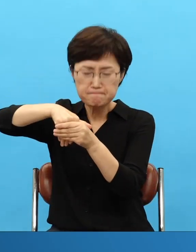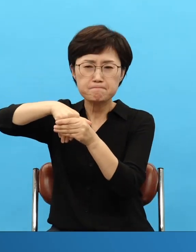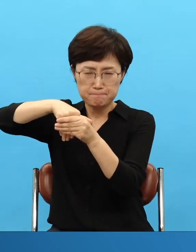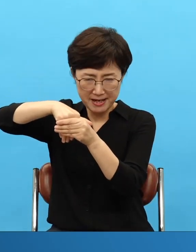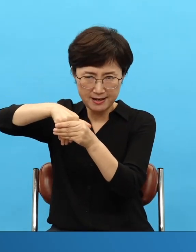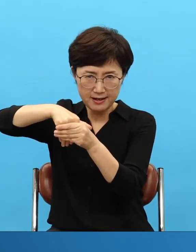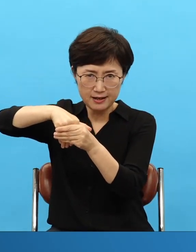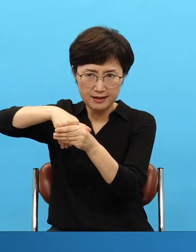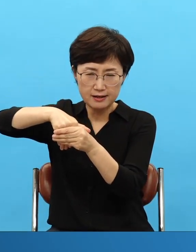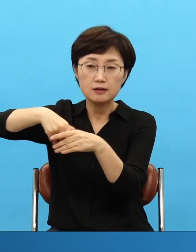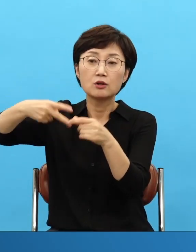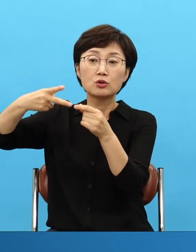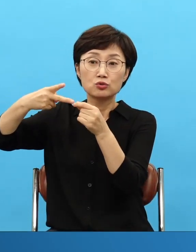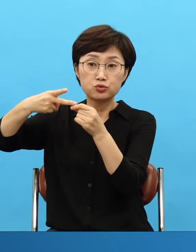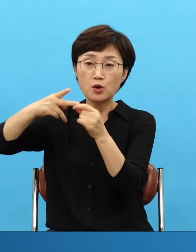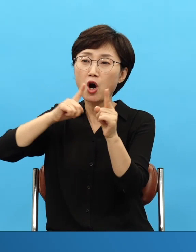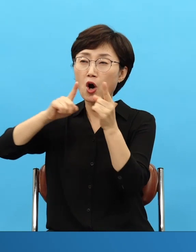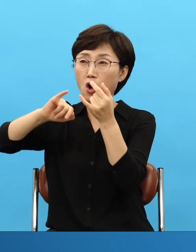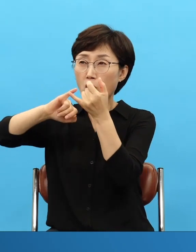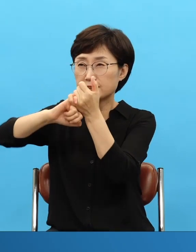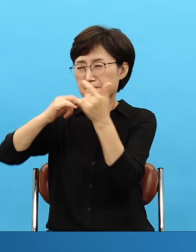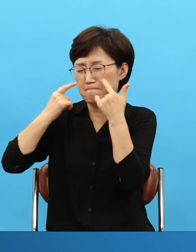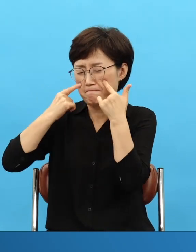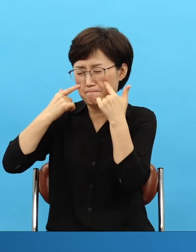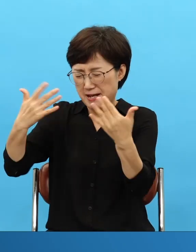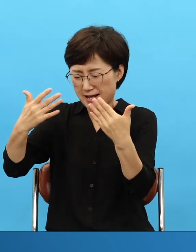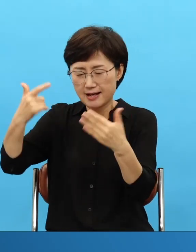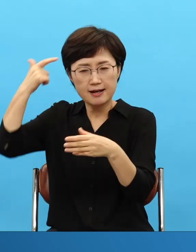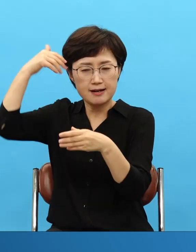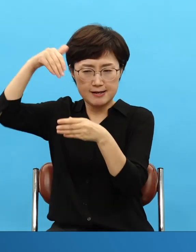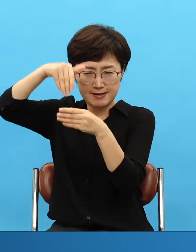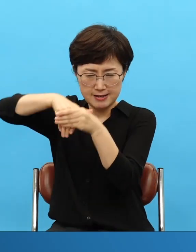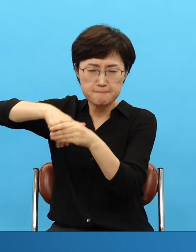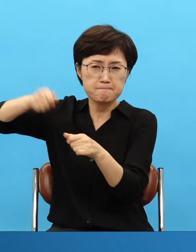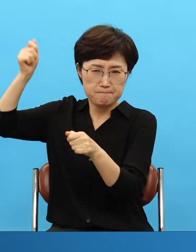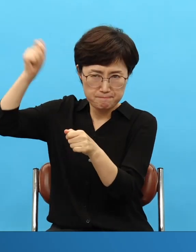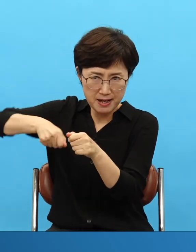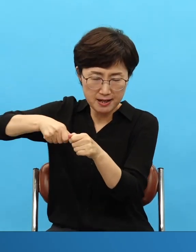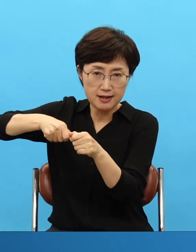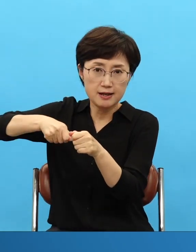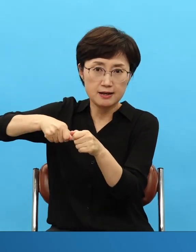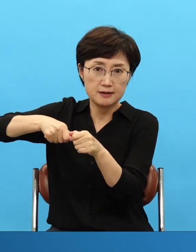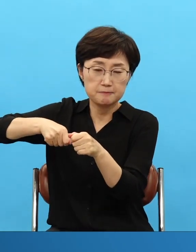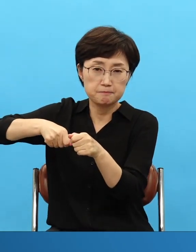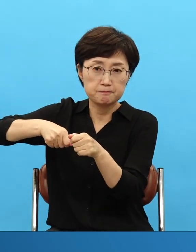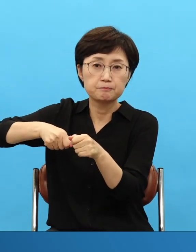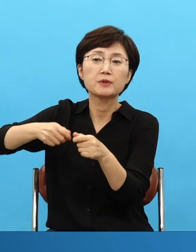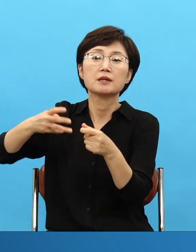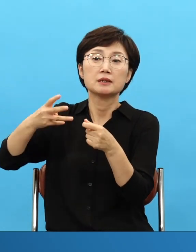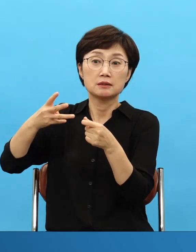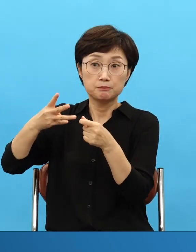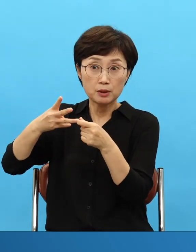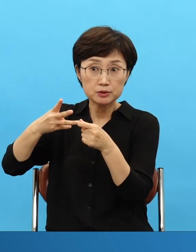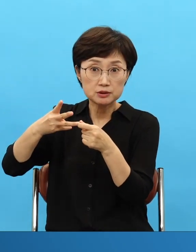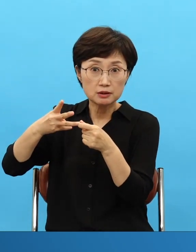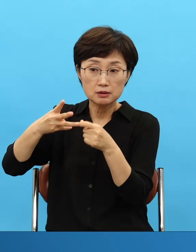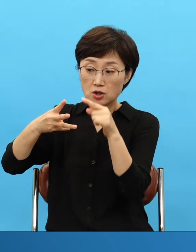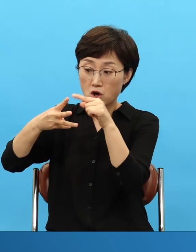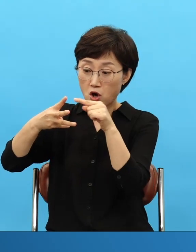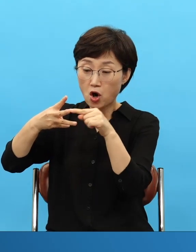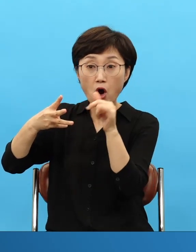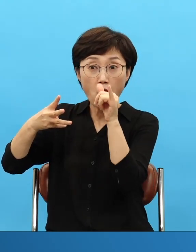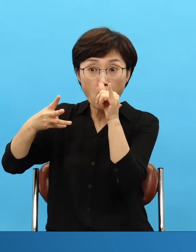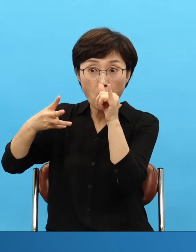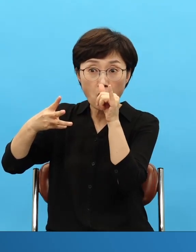gospel. 정확한 언약을 오늘 심어라. And today, plant that accurate covenant. 그렇다면